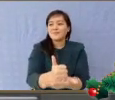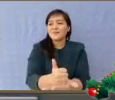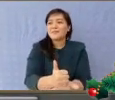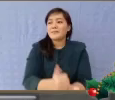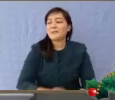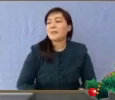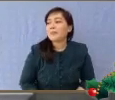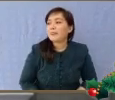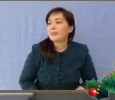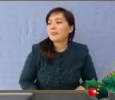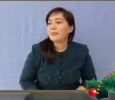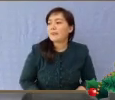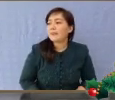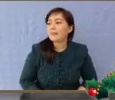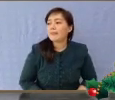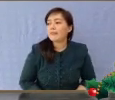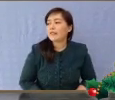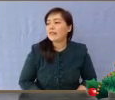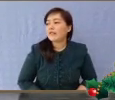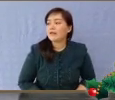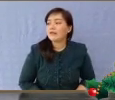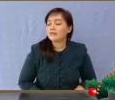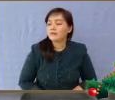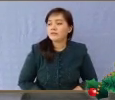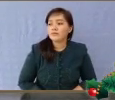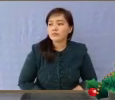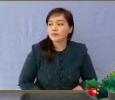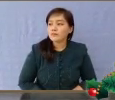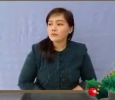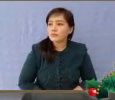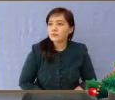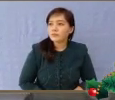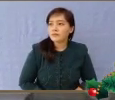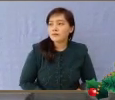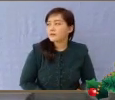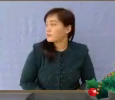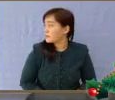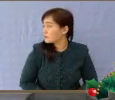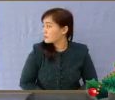message. Amen. That was a great message. And